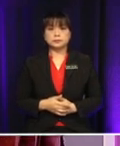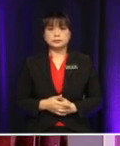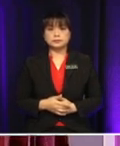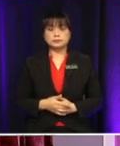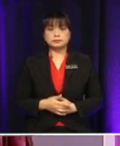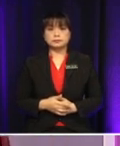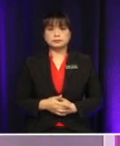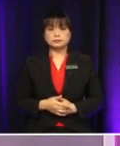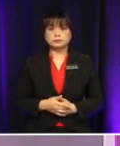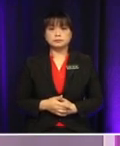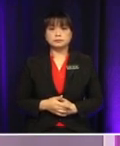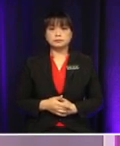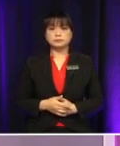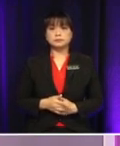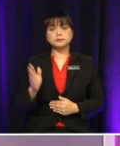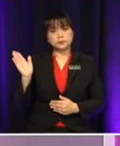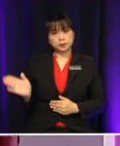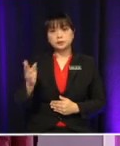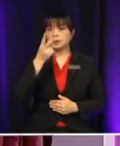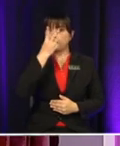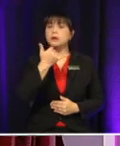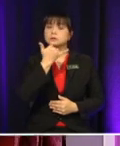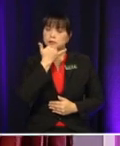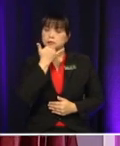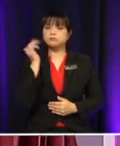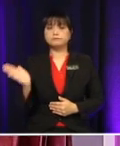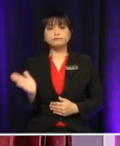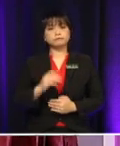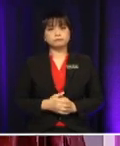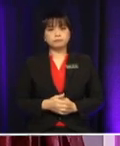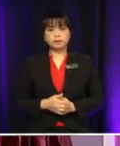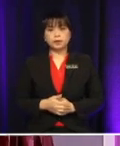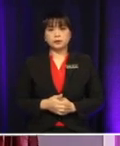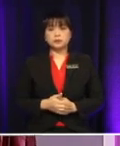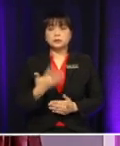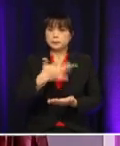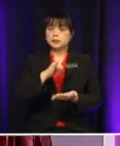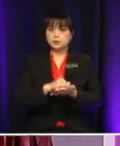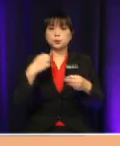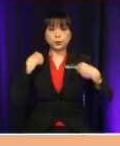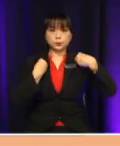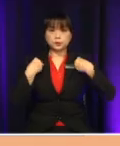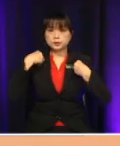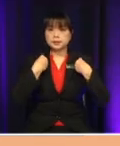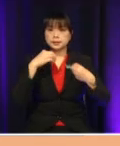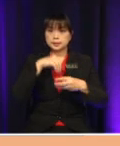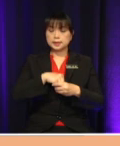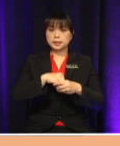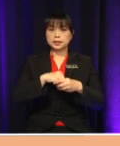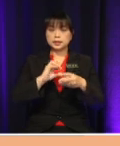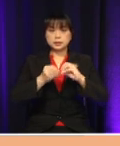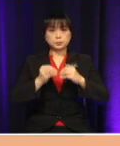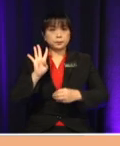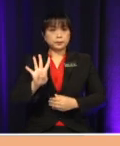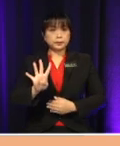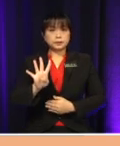yang ini pun adalah pernyataan yang salah Fika Oke so organisme-organisme di dalam 64 ya organisme